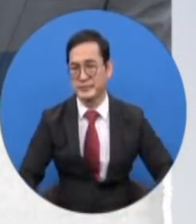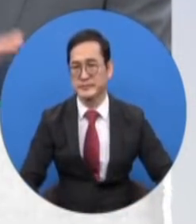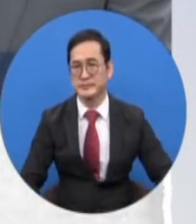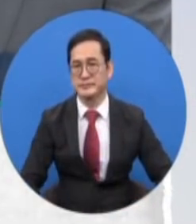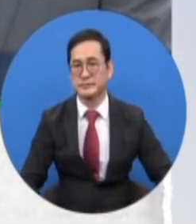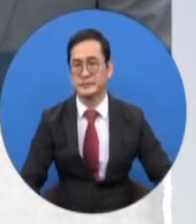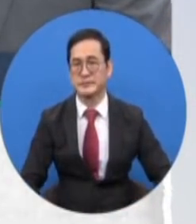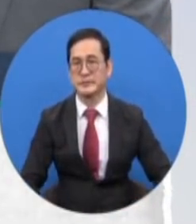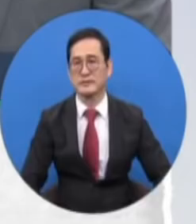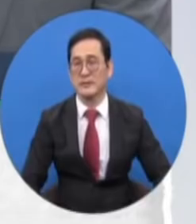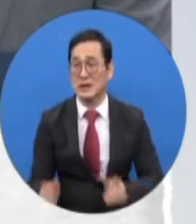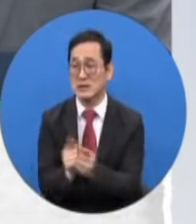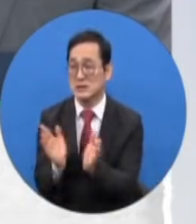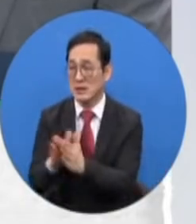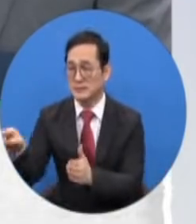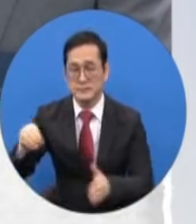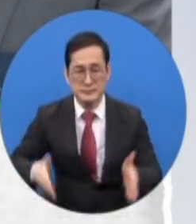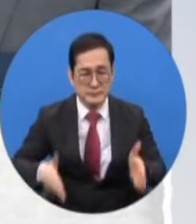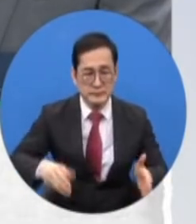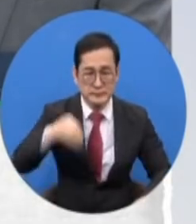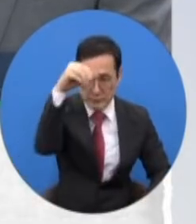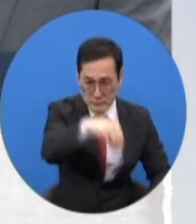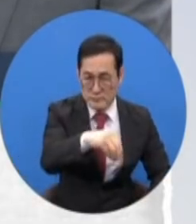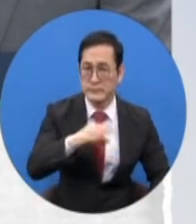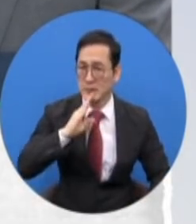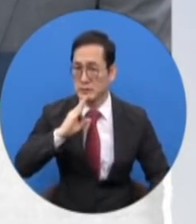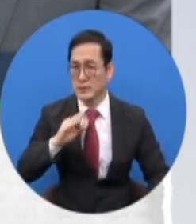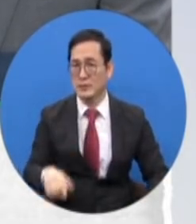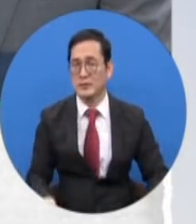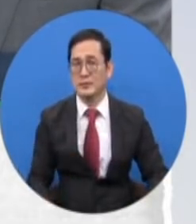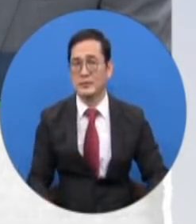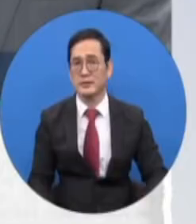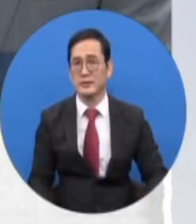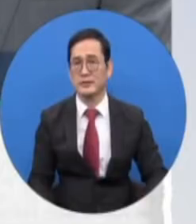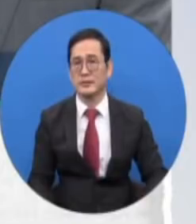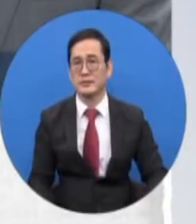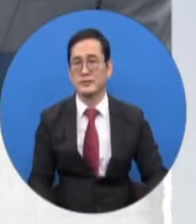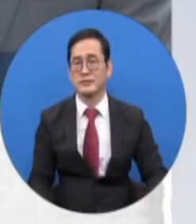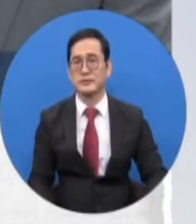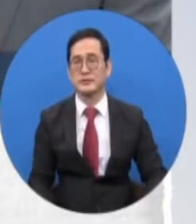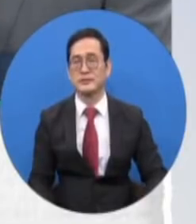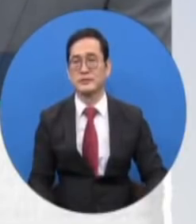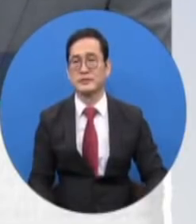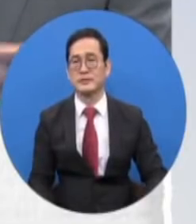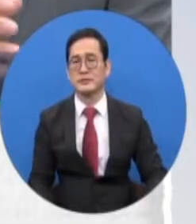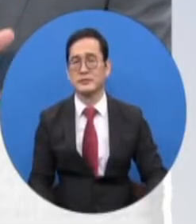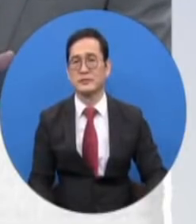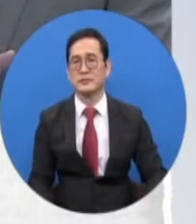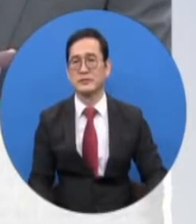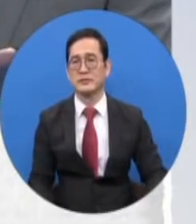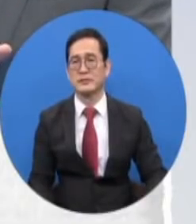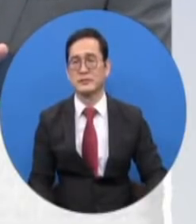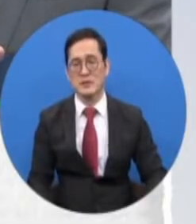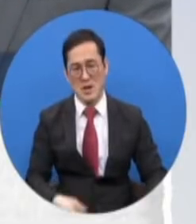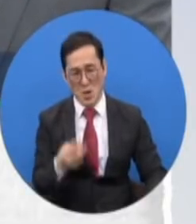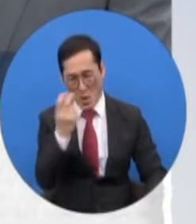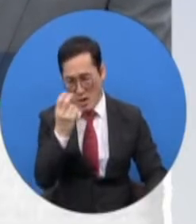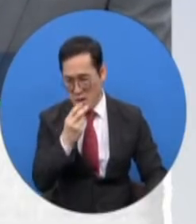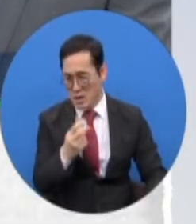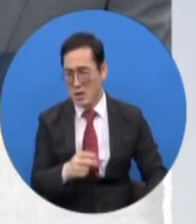준비가 전혀 안 됐다라는 비판을 저도 느꼈었습니다. 예. 그래서 확진자 투표가 굉장히 관리가 안 된 상황에서